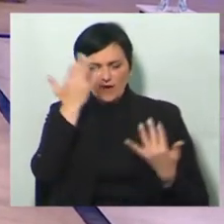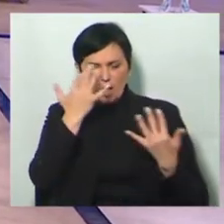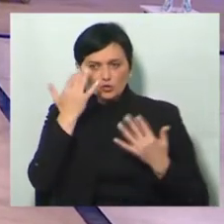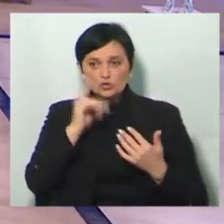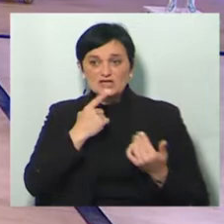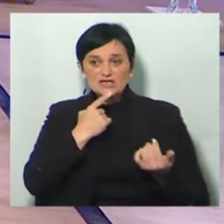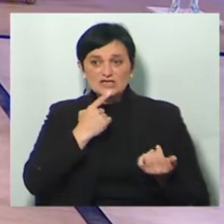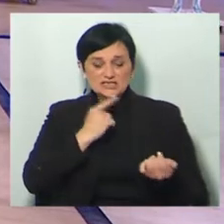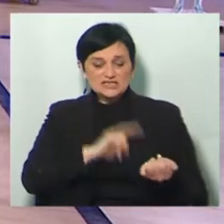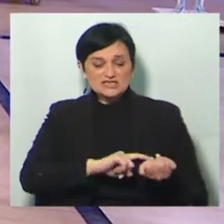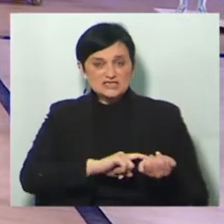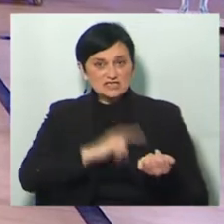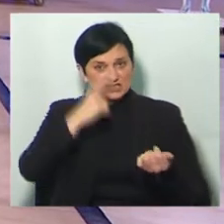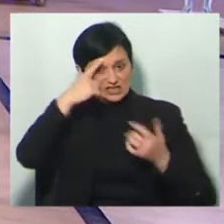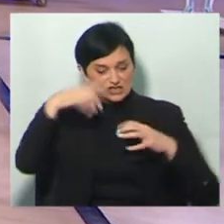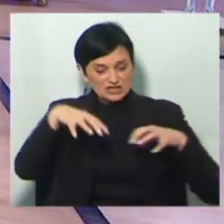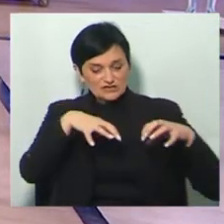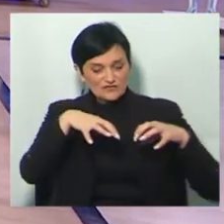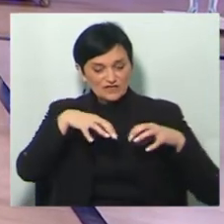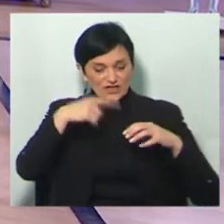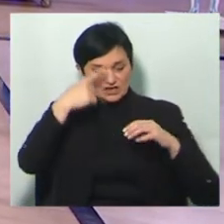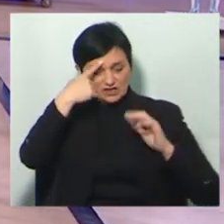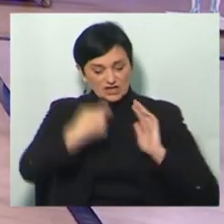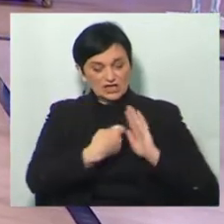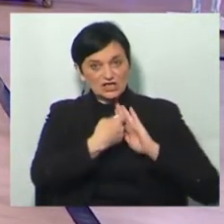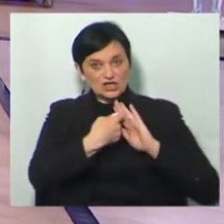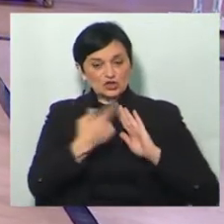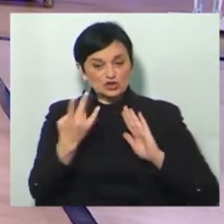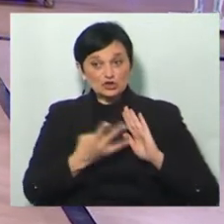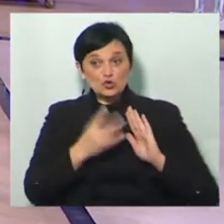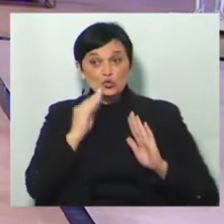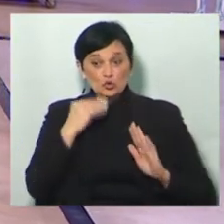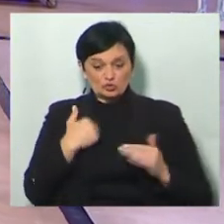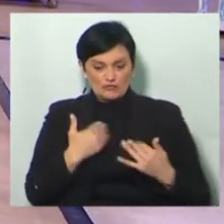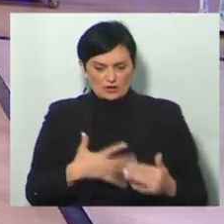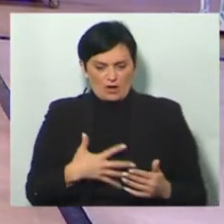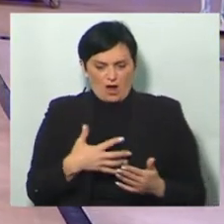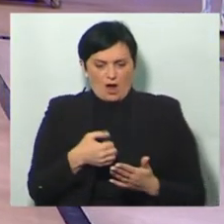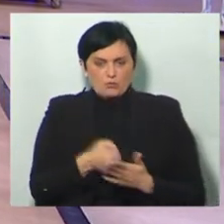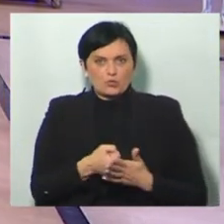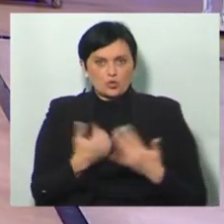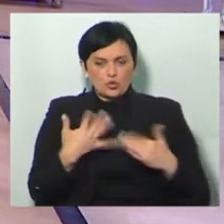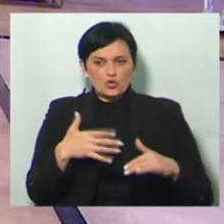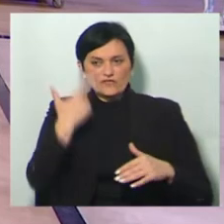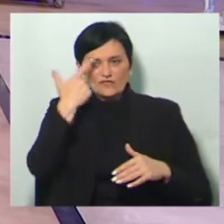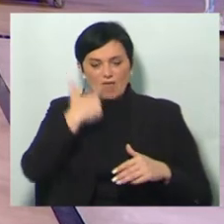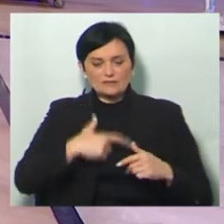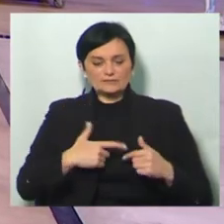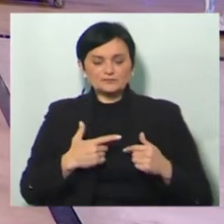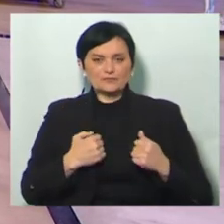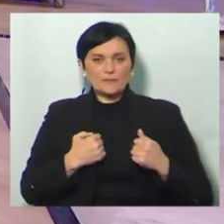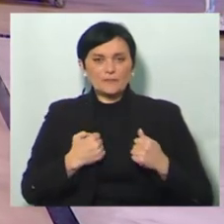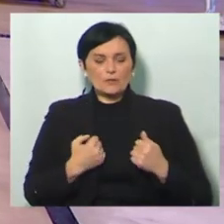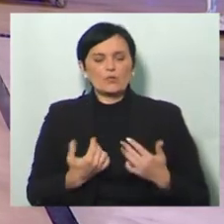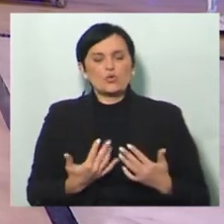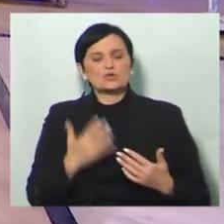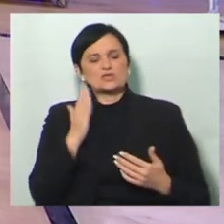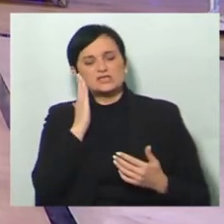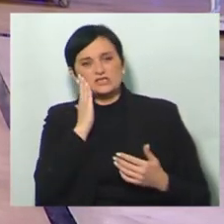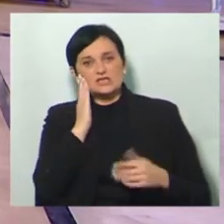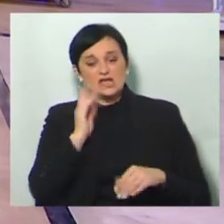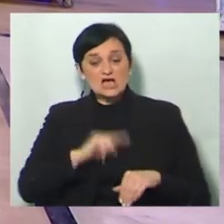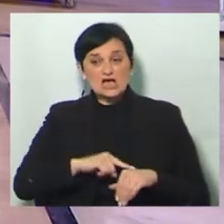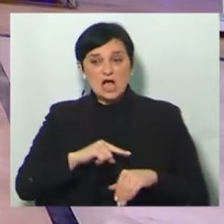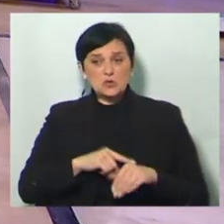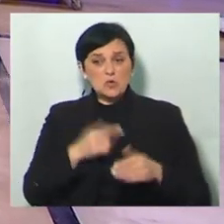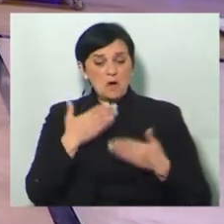რომ სისხლი ჭირდება ტვინს. Როდესაც ჩვენ კარგად დავნაყრდით, მუდუნების და ძილიანობის განცდა